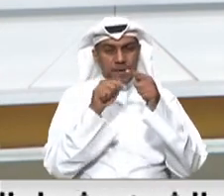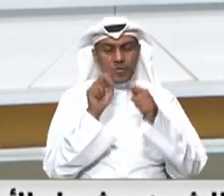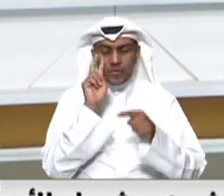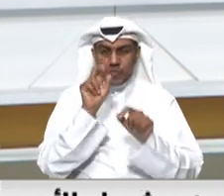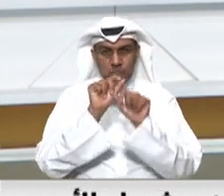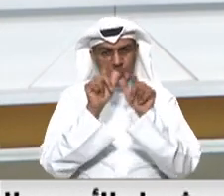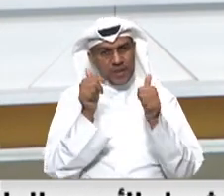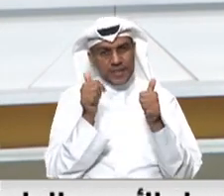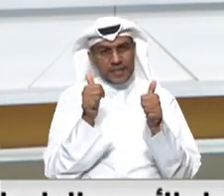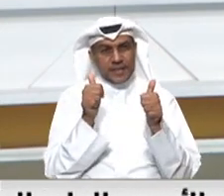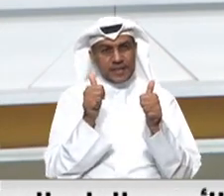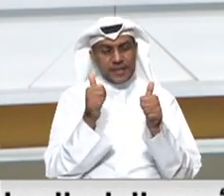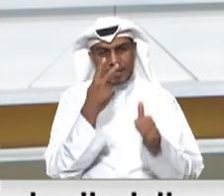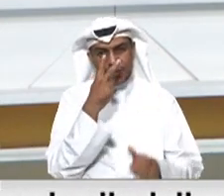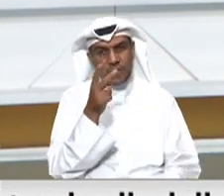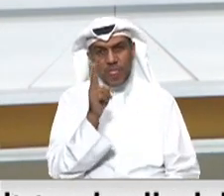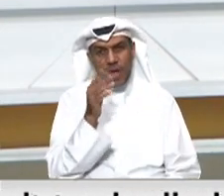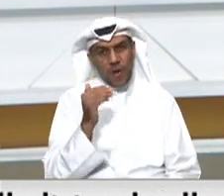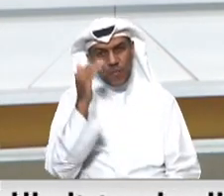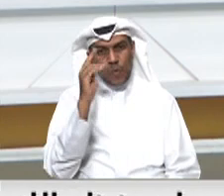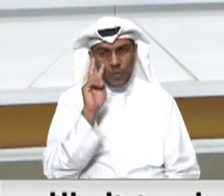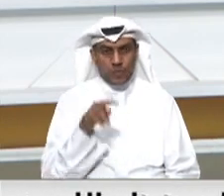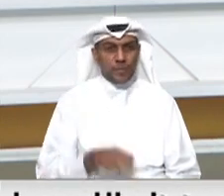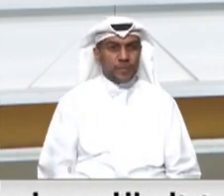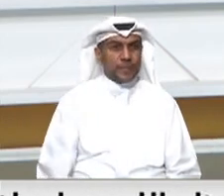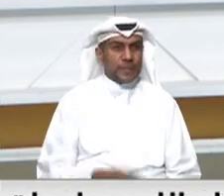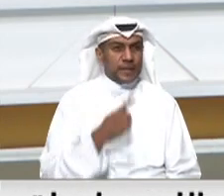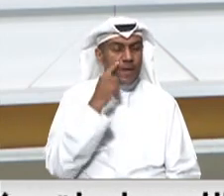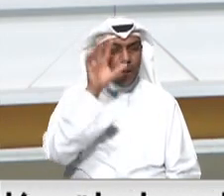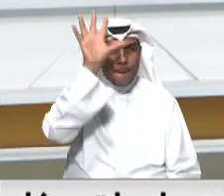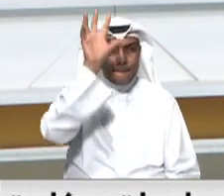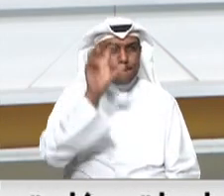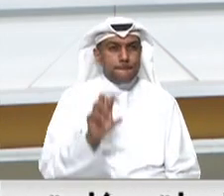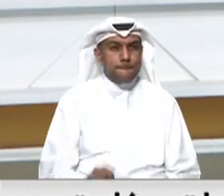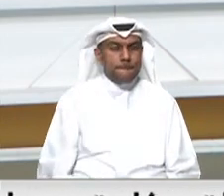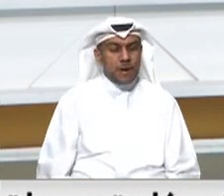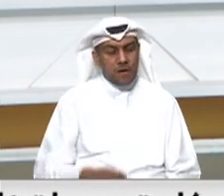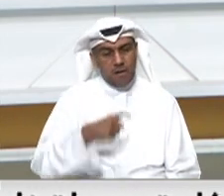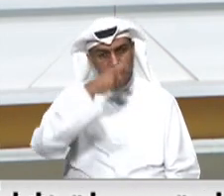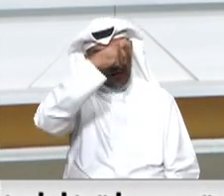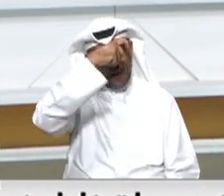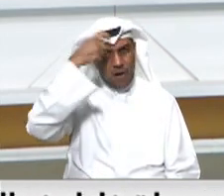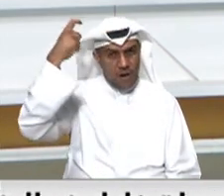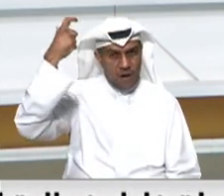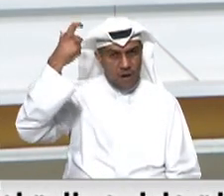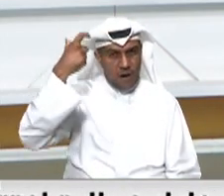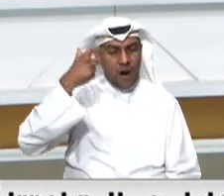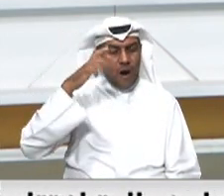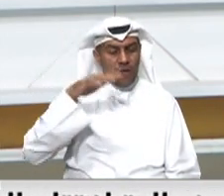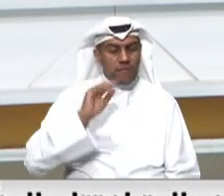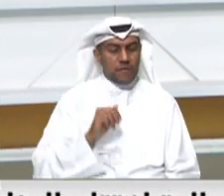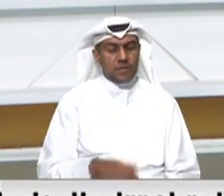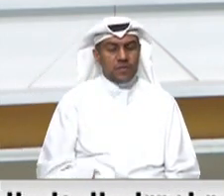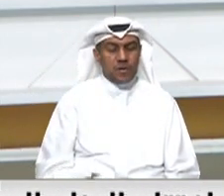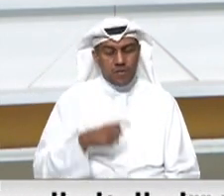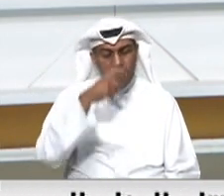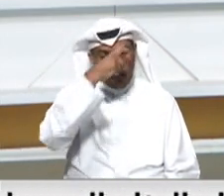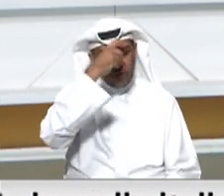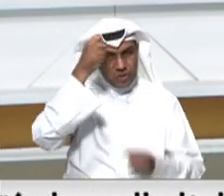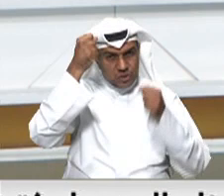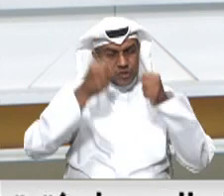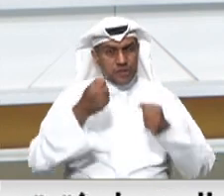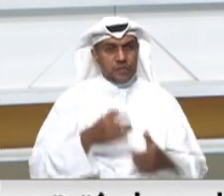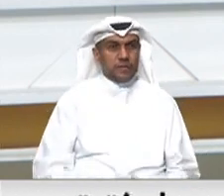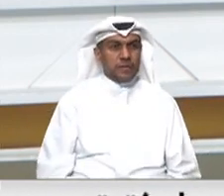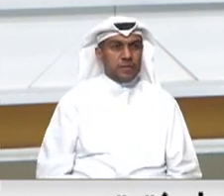الأفقية جيدة تزيد عن 12 كيلومتر. الليلة أجوانا حارة إلى مائل الحرارة، والرياح جنوبية شرقية